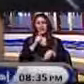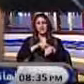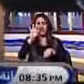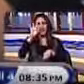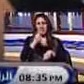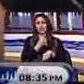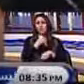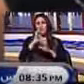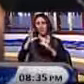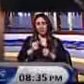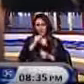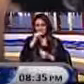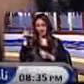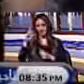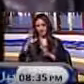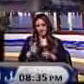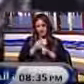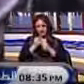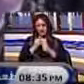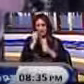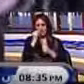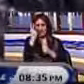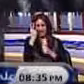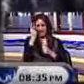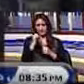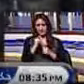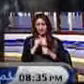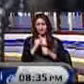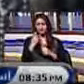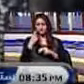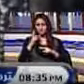حضرتك جينا، كنت بنصلي في قلب المسجد.